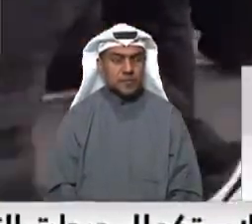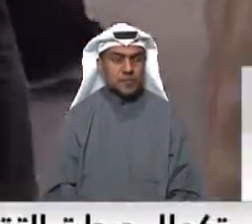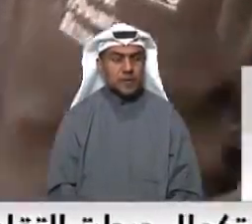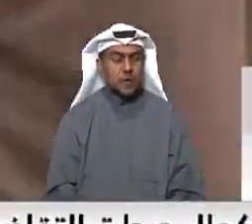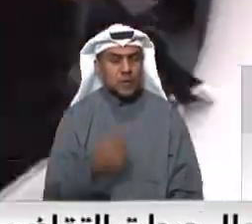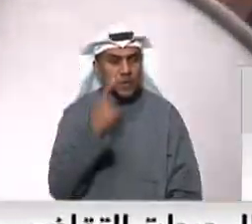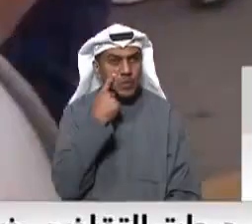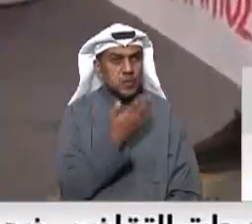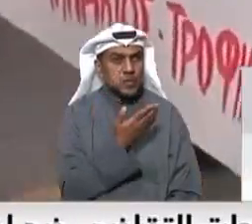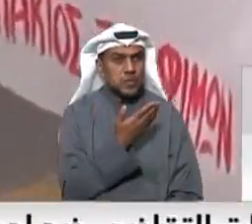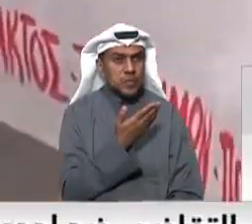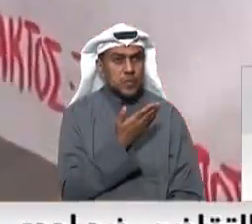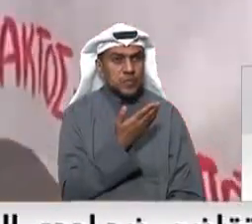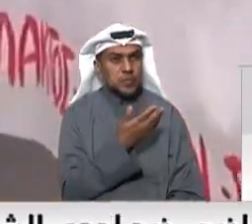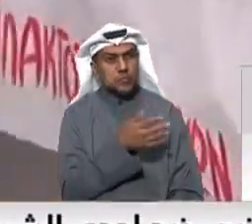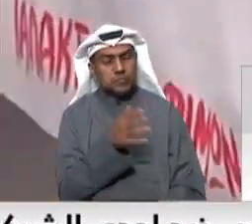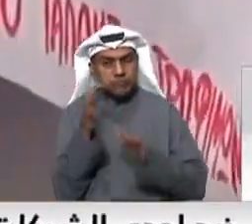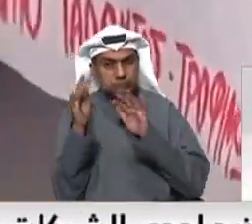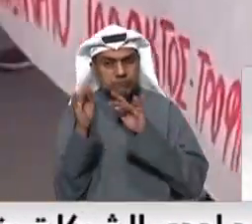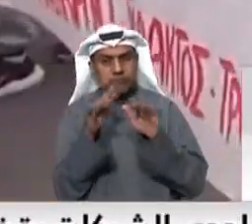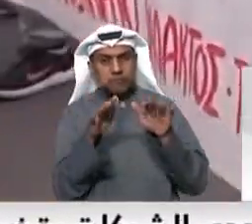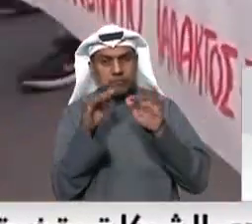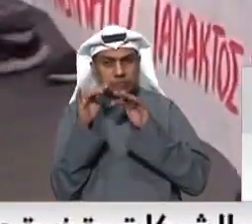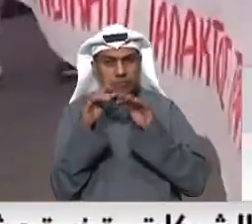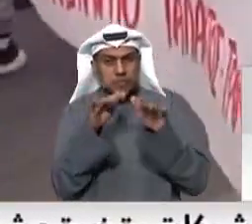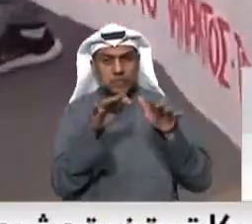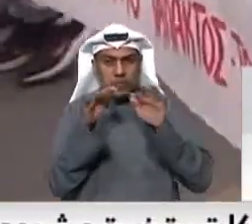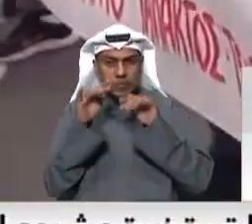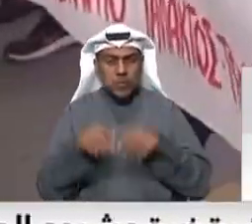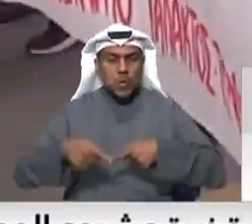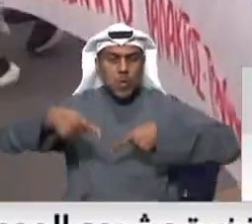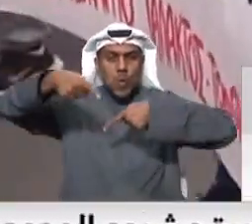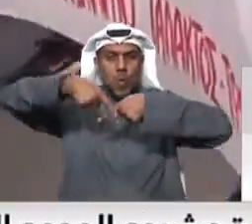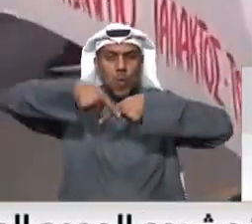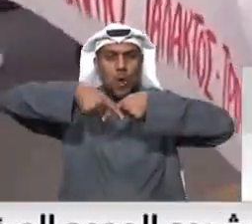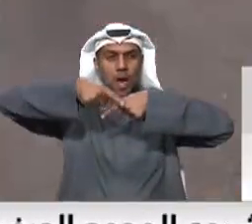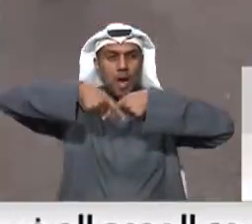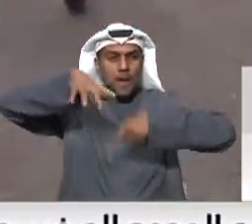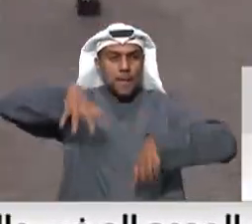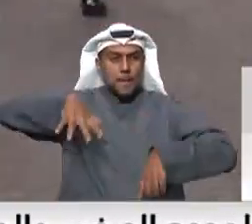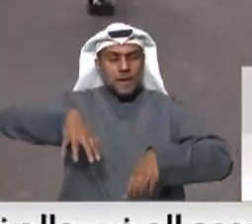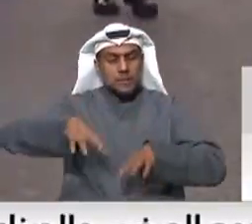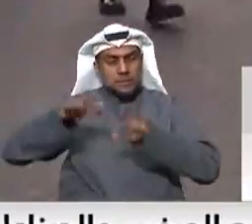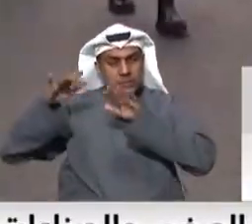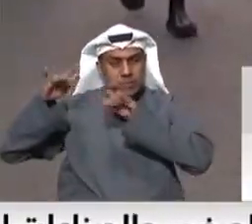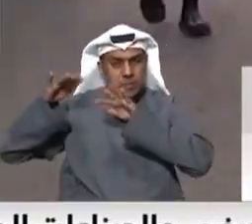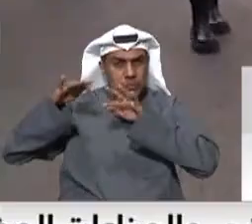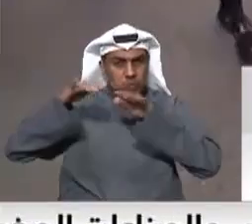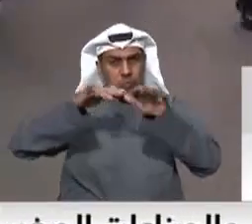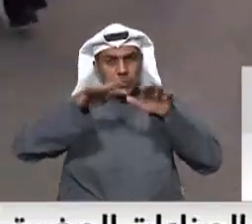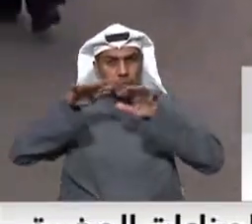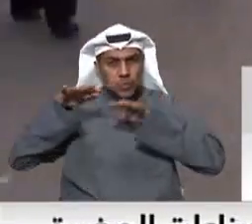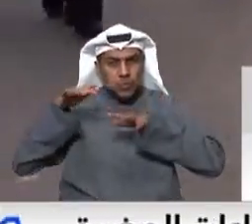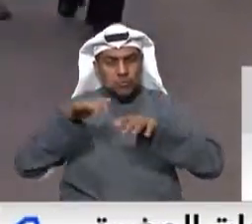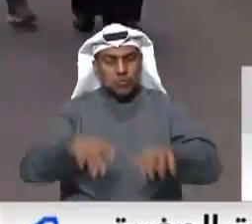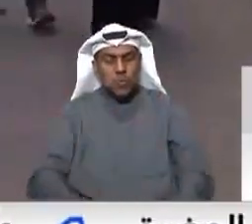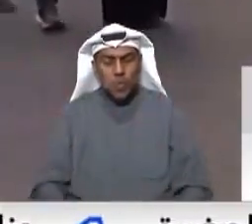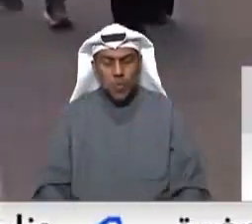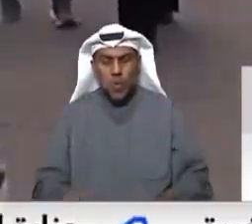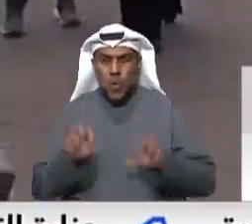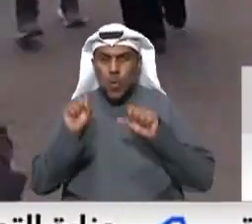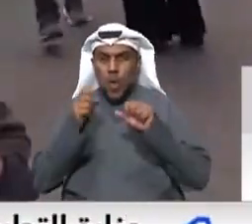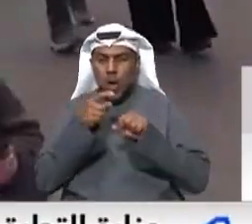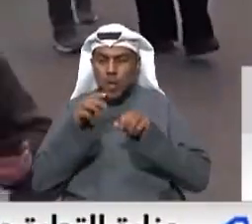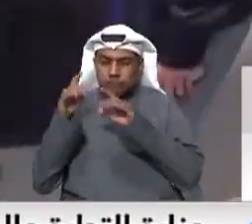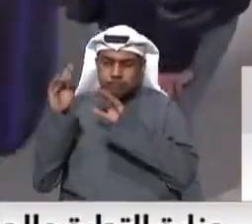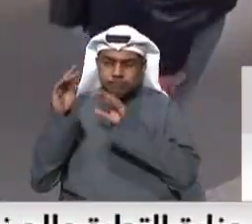المسيرة دعا لها عدد من الأحزاب والقوى السياسية اليونانية التي تقف ضد العدوان وجرائم الإبادة الجماعية